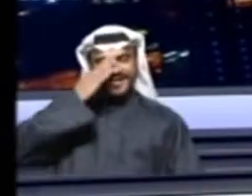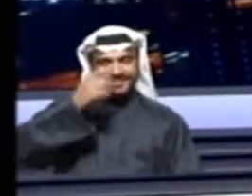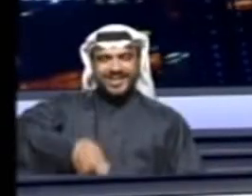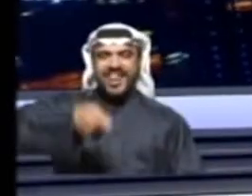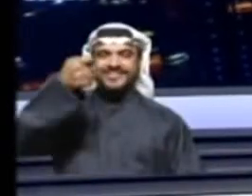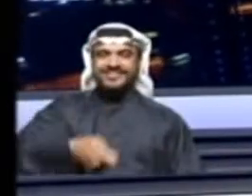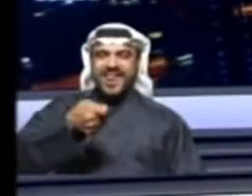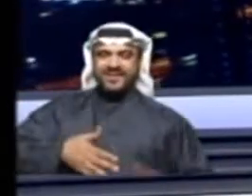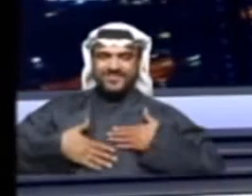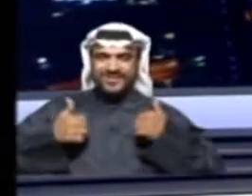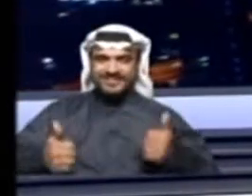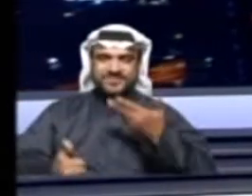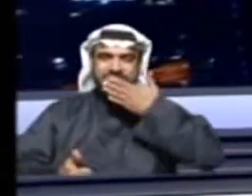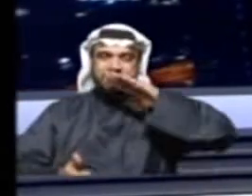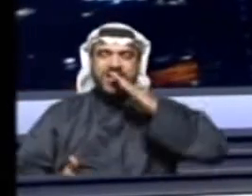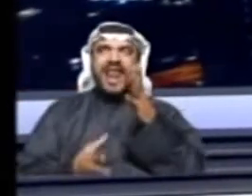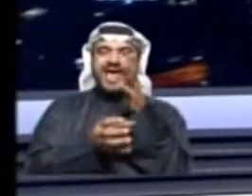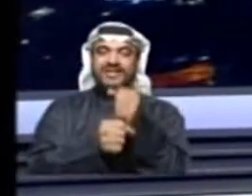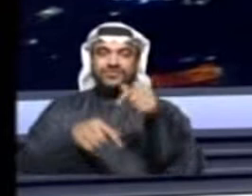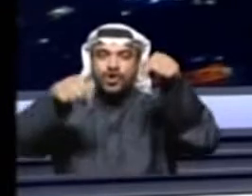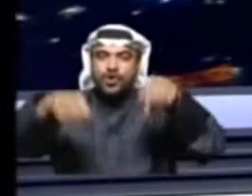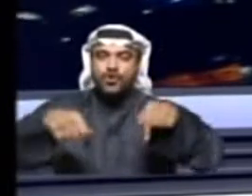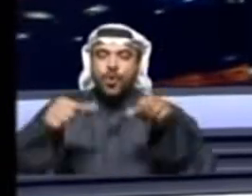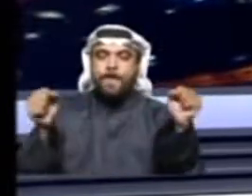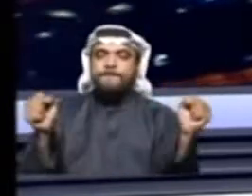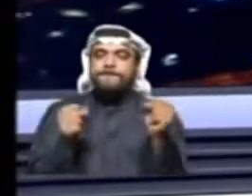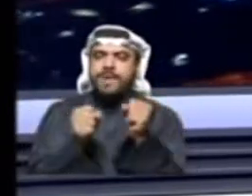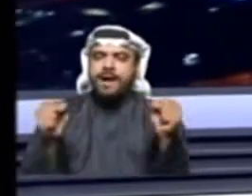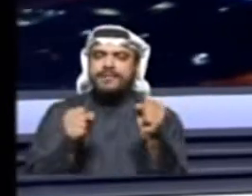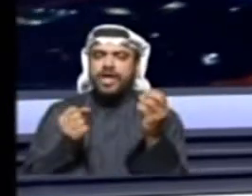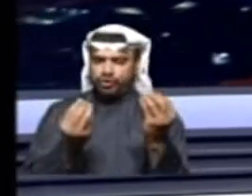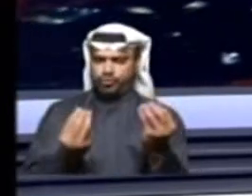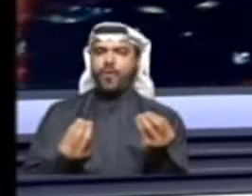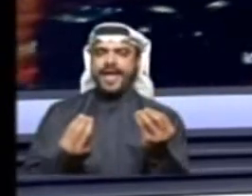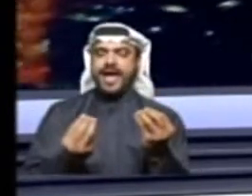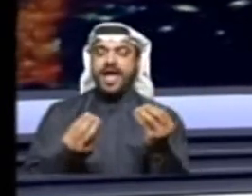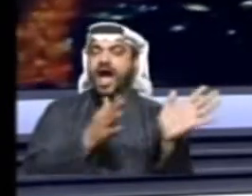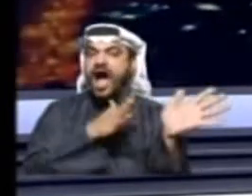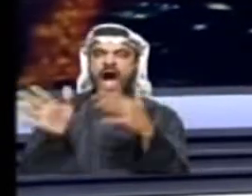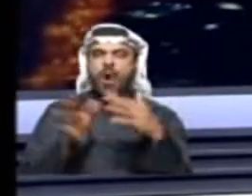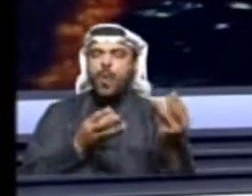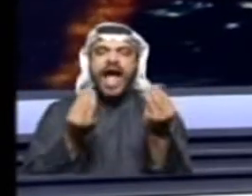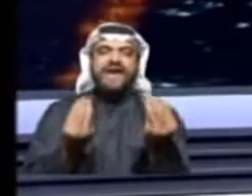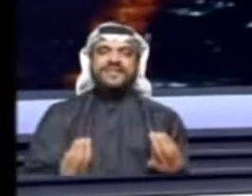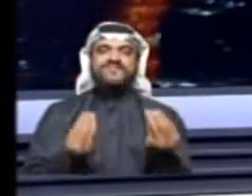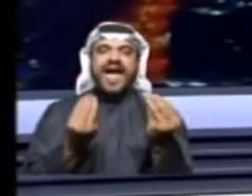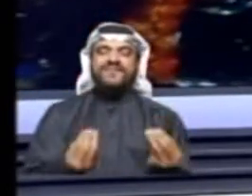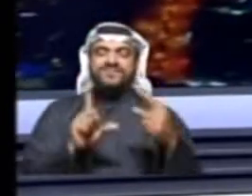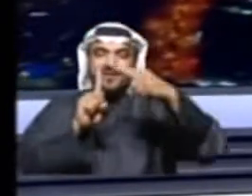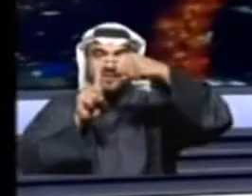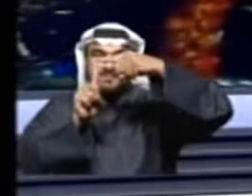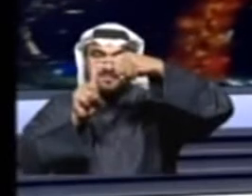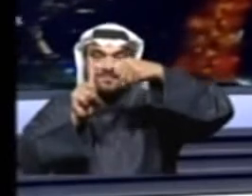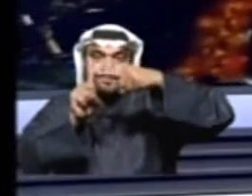أسعد الله أوقاتكم أعزائي المشاهدين. الأجواء اليوم أجواء باردة مع رياح شمالية غربية خفيفة إلى معتدلة سرعة، تراوح سرعتها ما بين 8